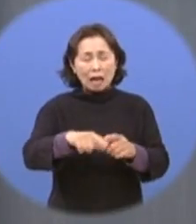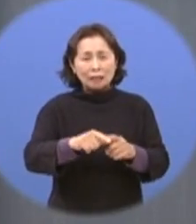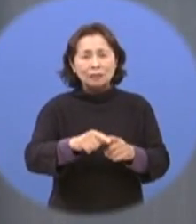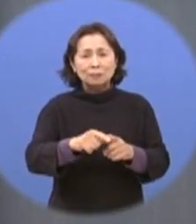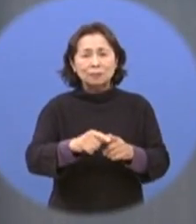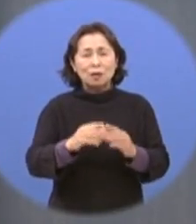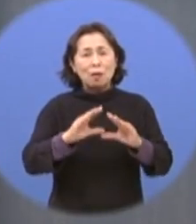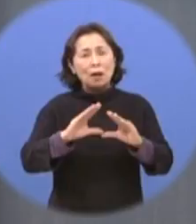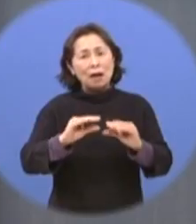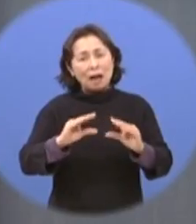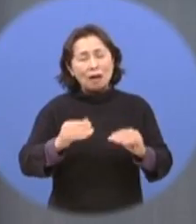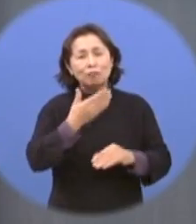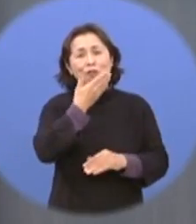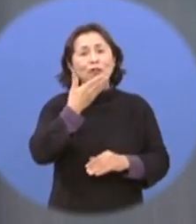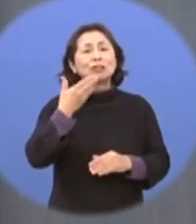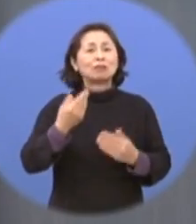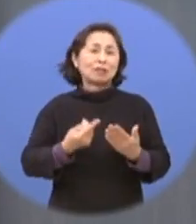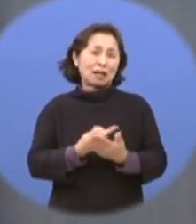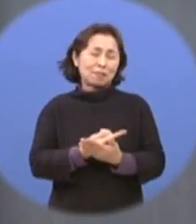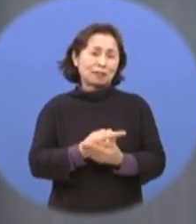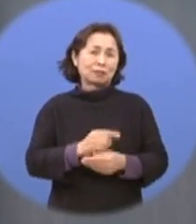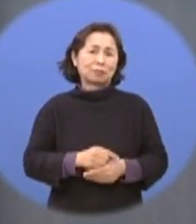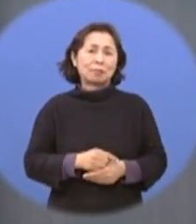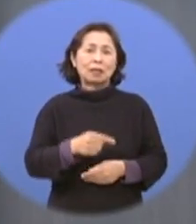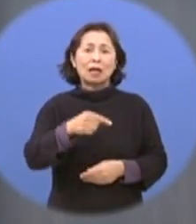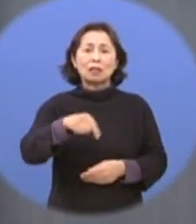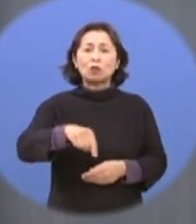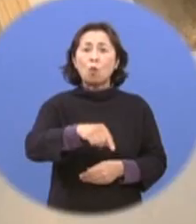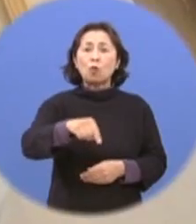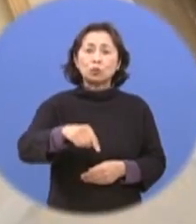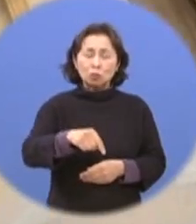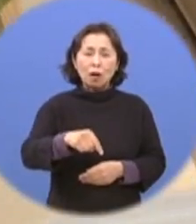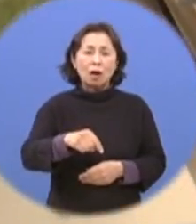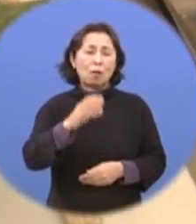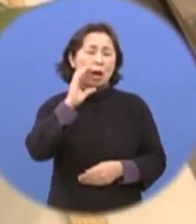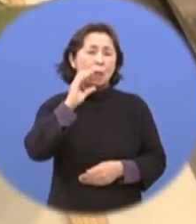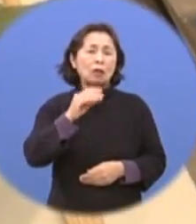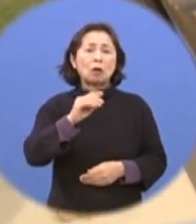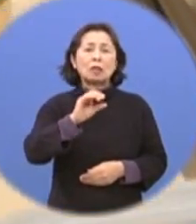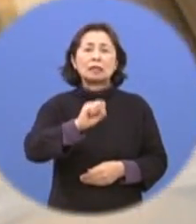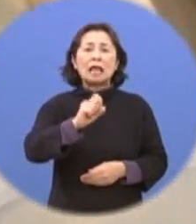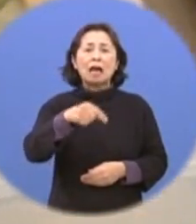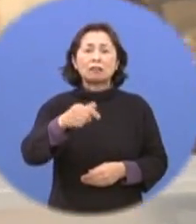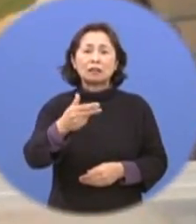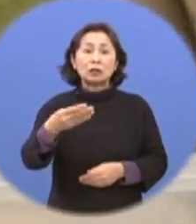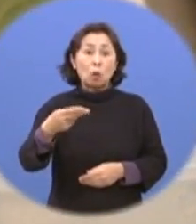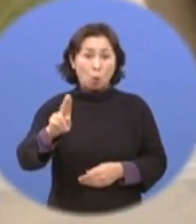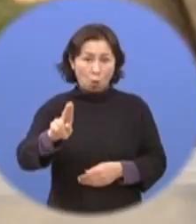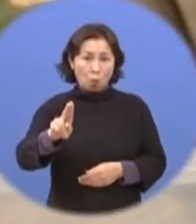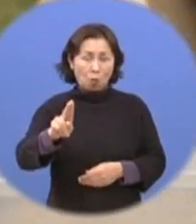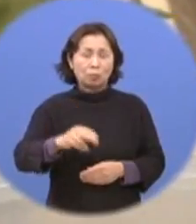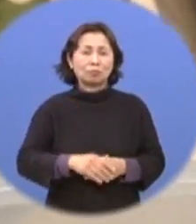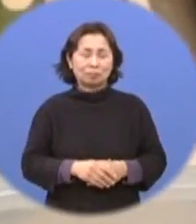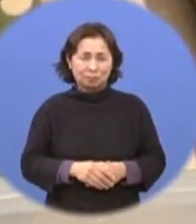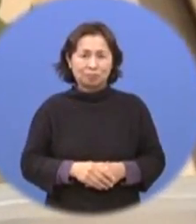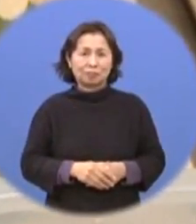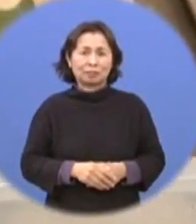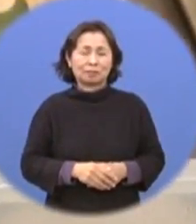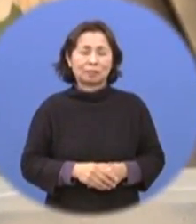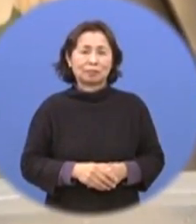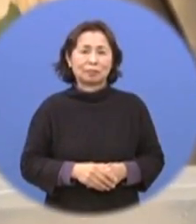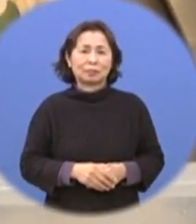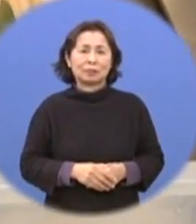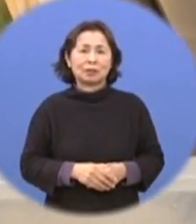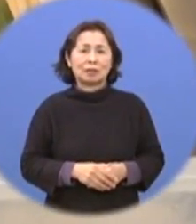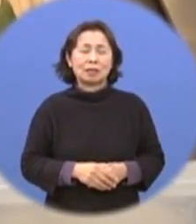でおりますソースはですね和歌山の参照を使っておりましてイノシシの臭みを消すとともに